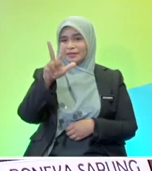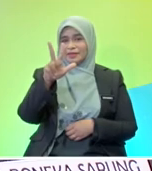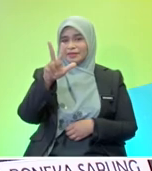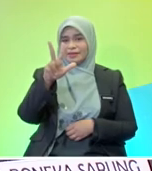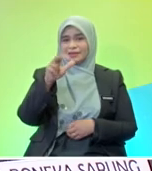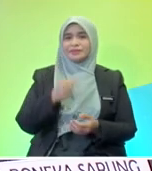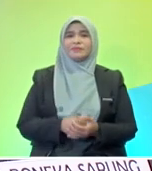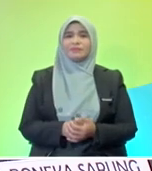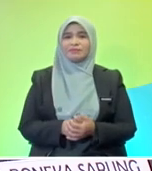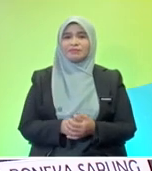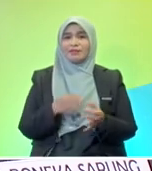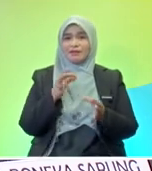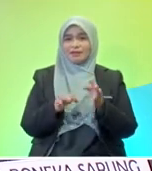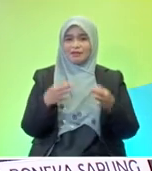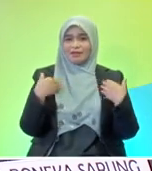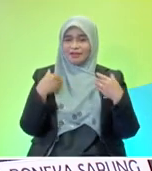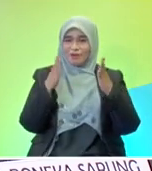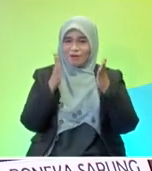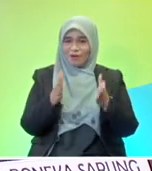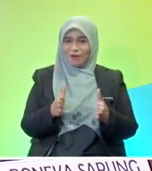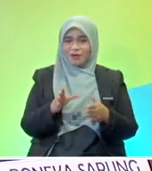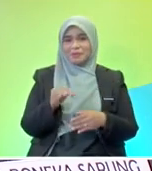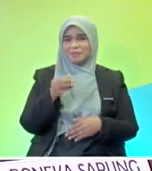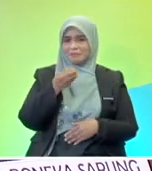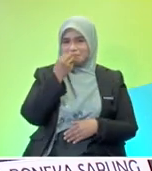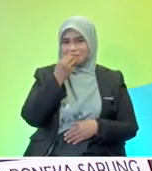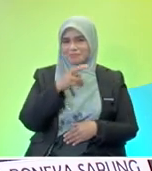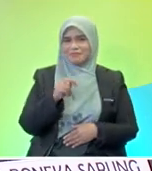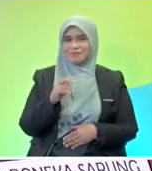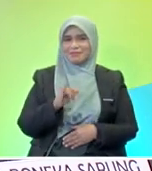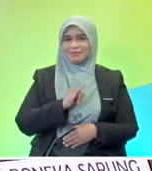ketiga ni kalau ada orang ambil makanan saya marah.